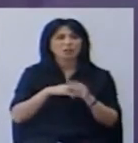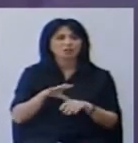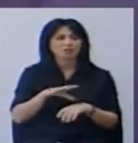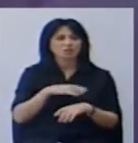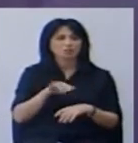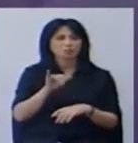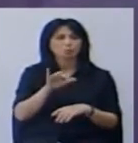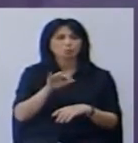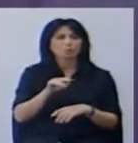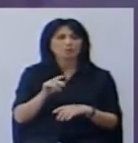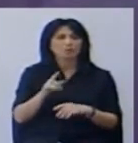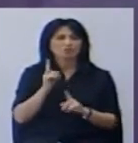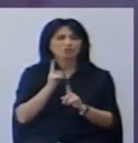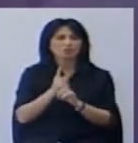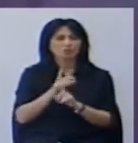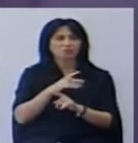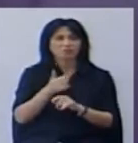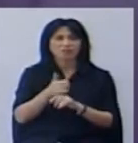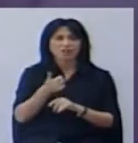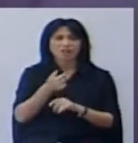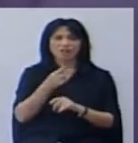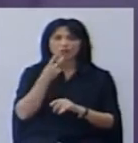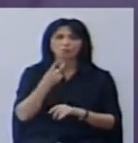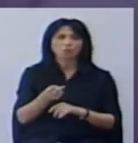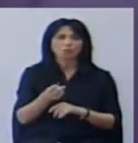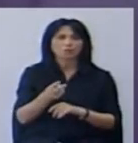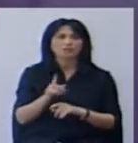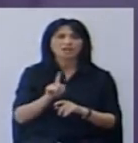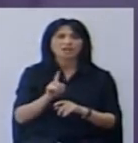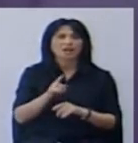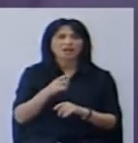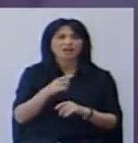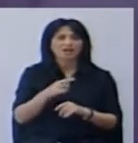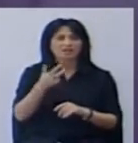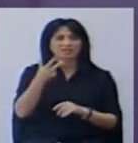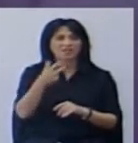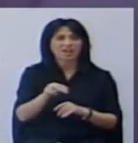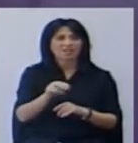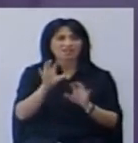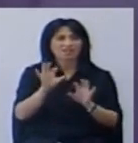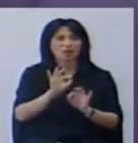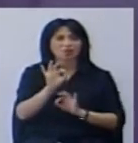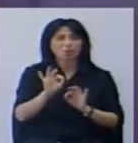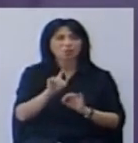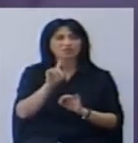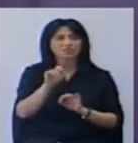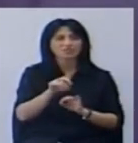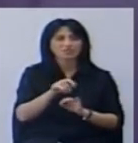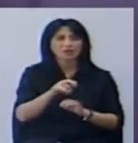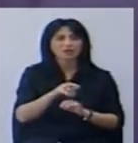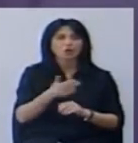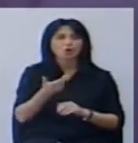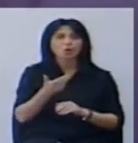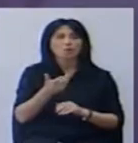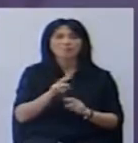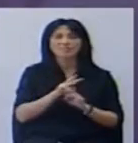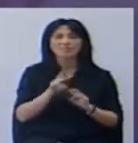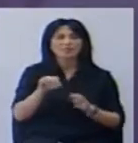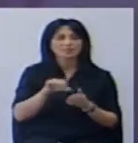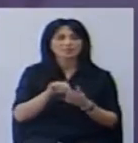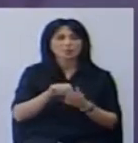დავით უსუფაშვილის თანაშემწე და ძალიან კარგად ვუყურებდი ის, რომ 9:30-იანი კანონპროექტისთვის ჩამოსულიყო რომელიმე